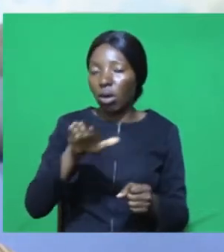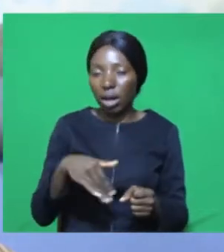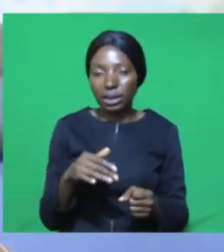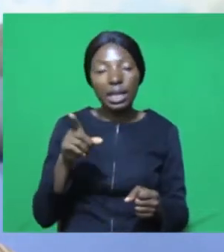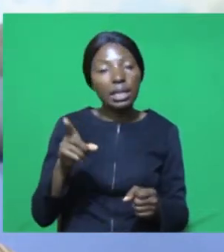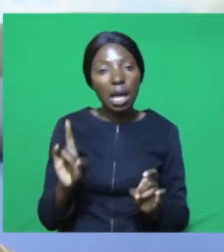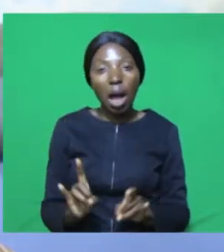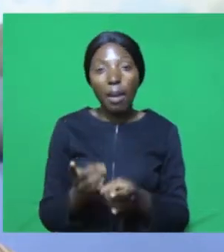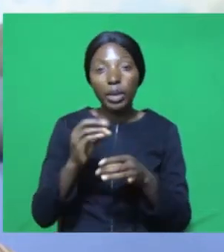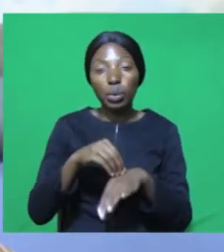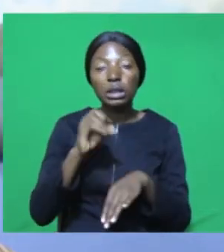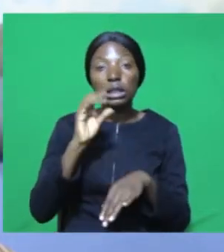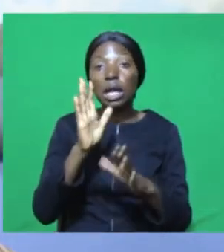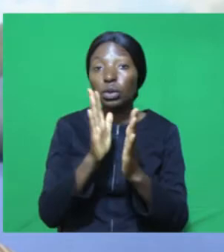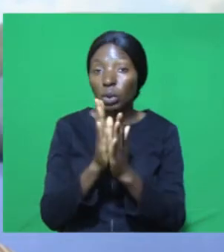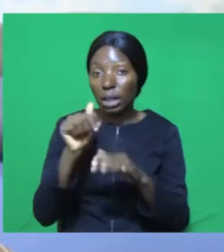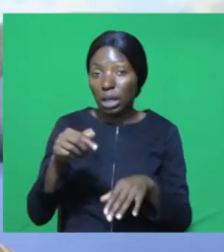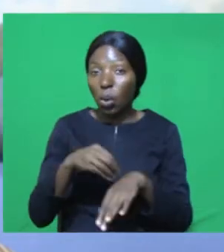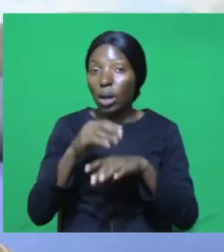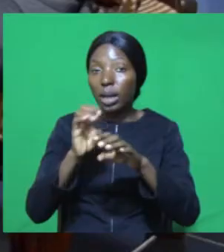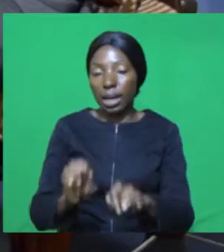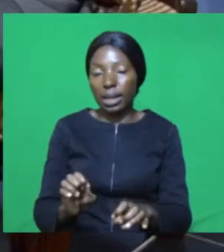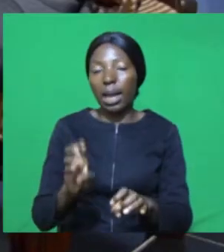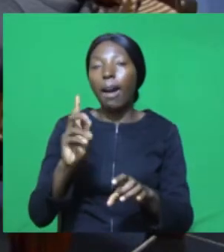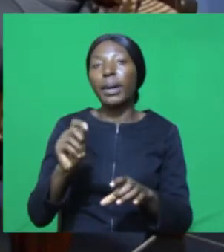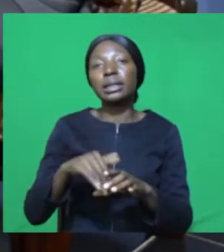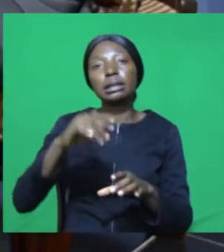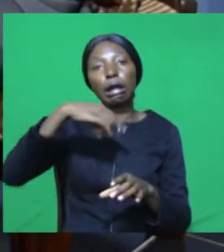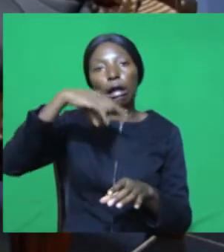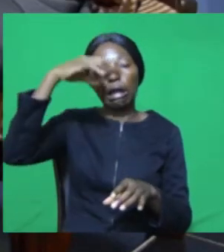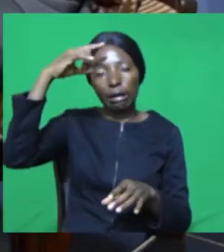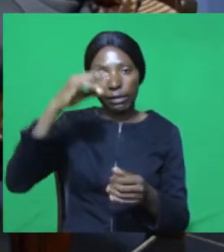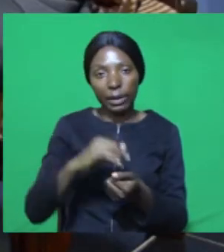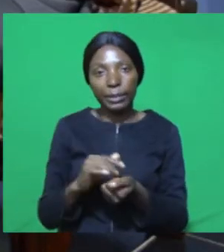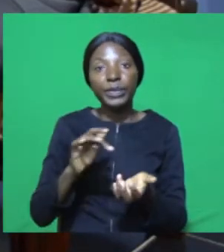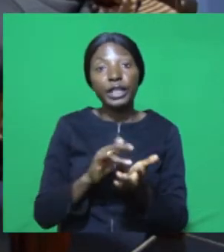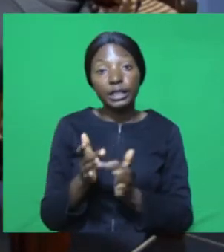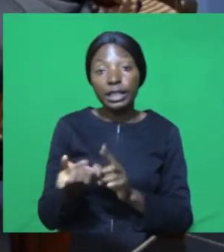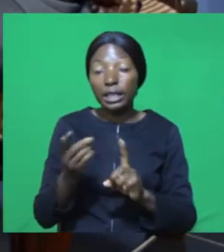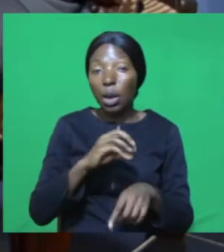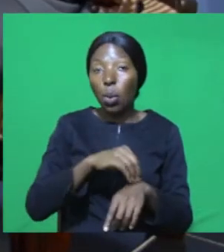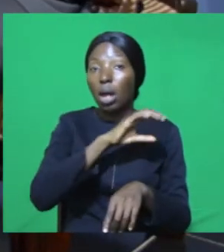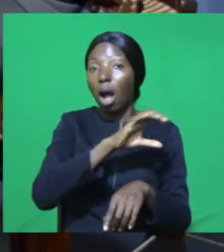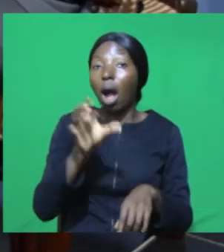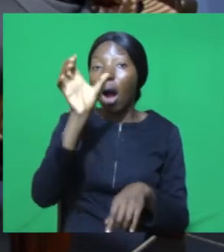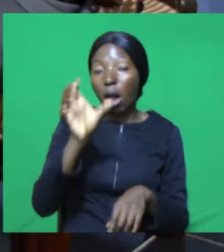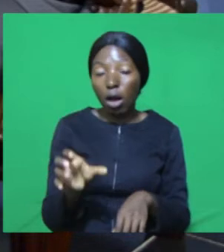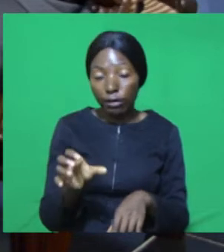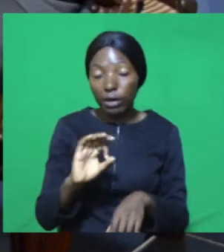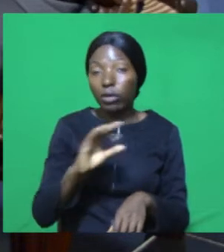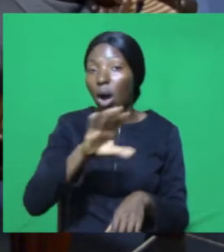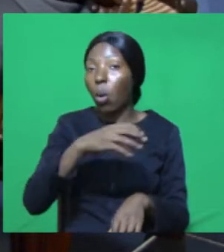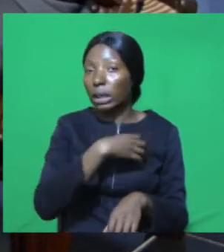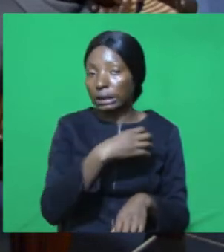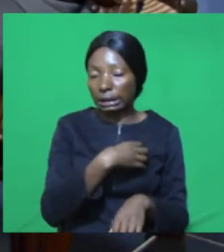pasi. Yes. Asi musanctuary chaiyo chaiyo iri kudenga. Jesu anditi akafa pakaofa. Yes. Achifira zvitema zvedu.